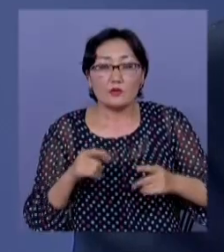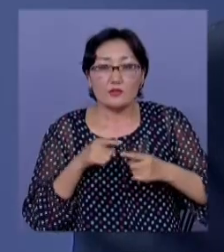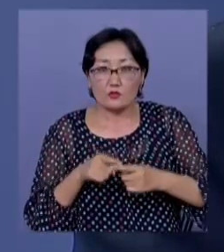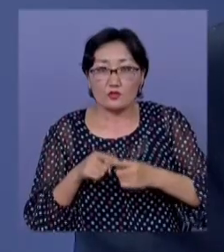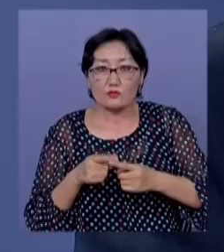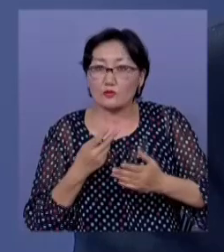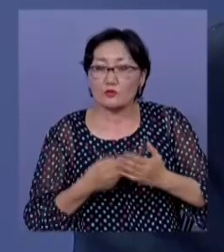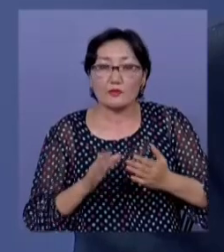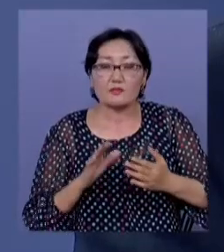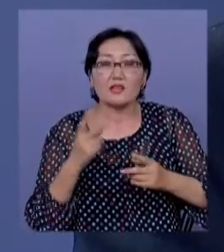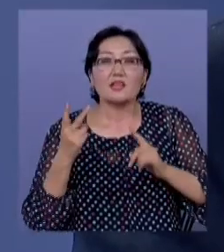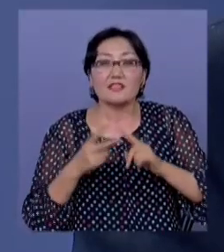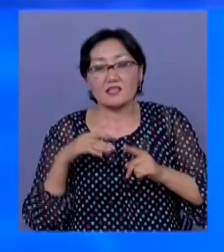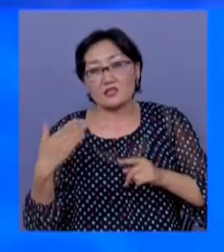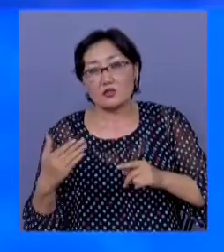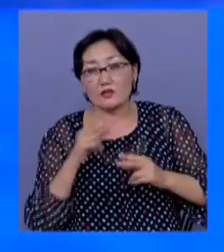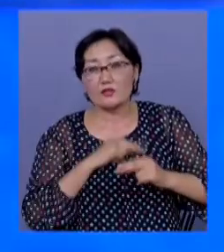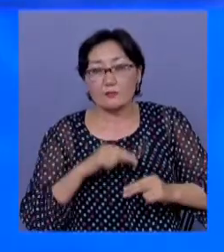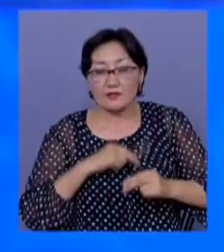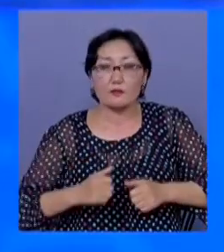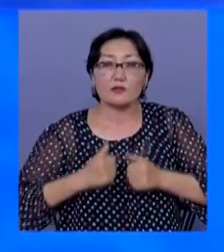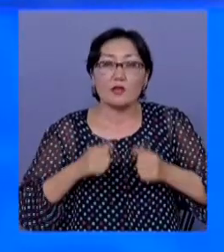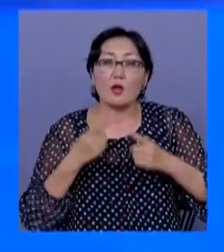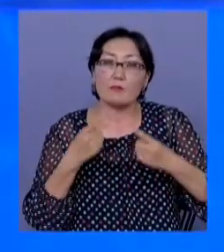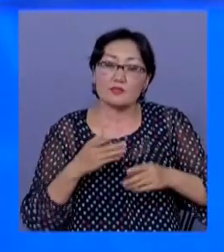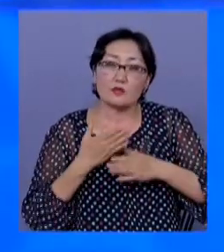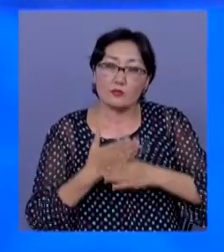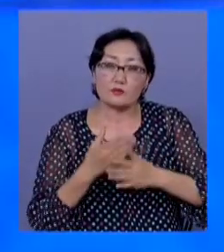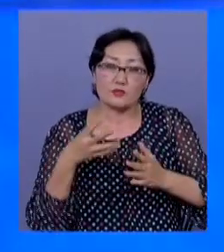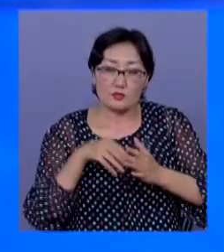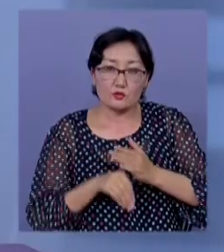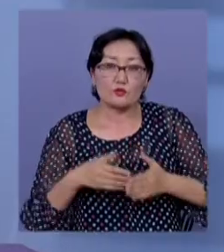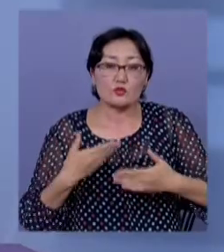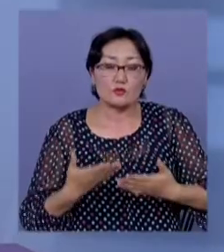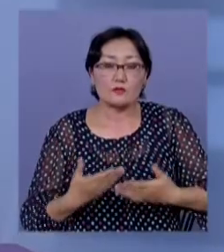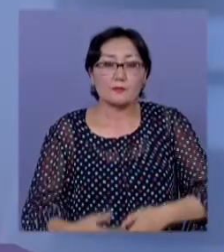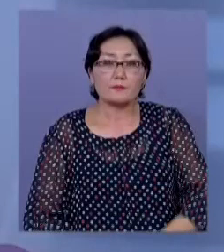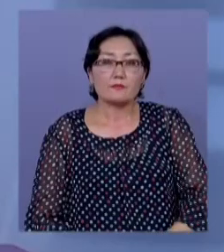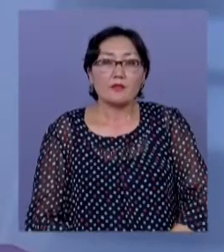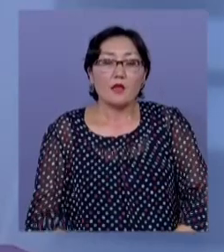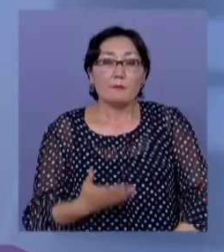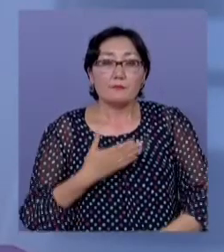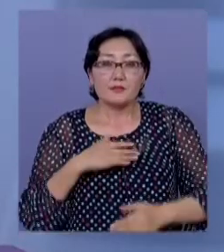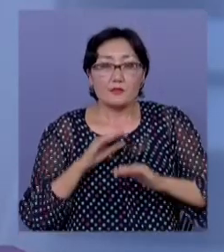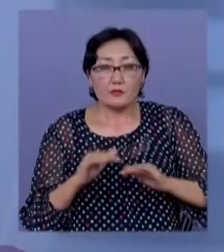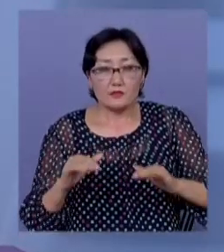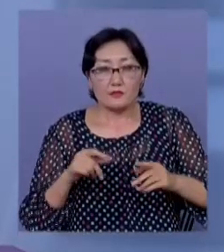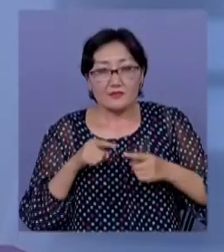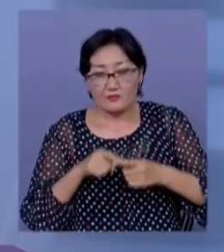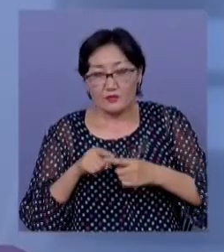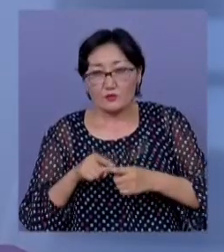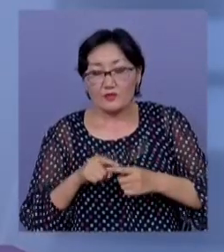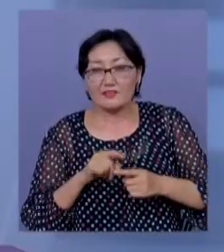жуғанынан ұтылмаймыз десе, екінші жақ еңбекке баулудың басқа тәсілін енгізуді ұсынды. Өз балаларының былай еден жуғанын